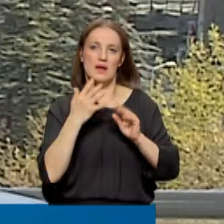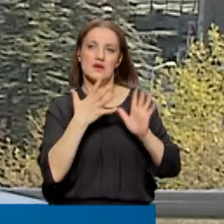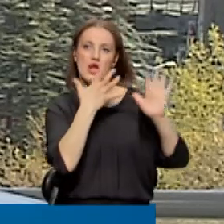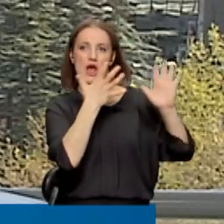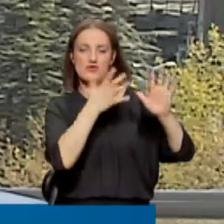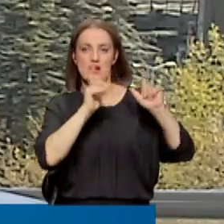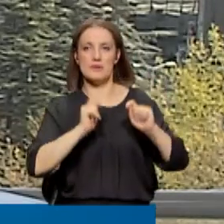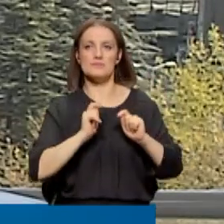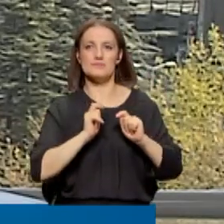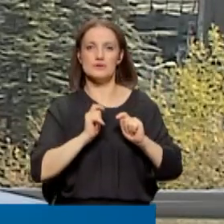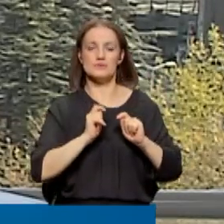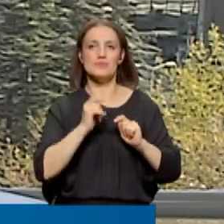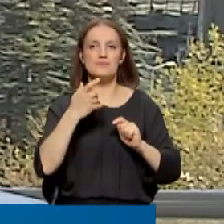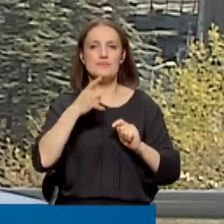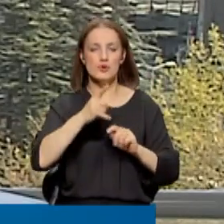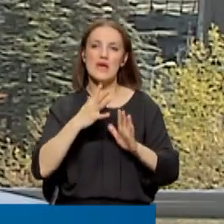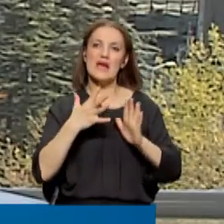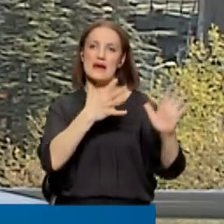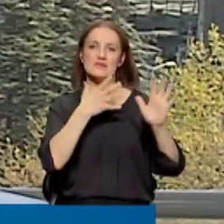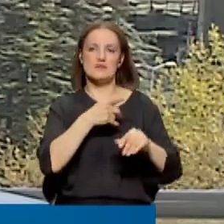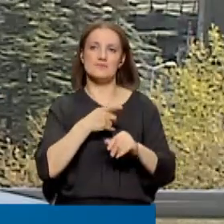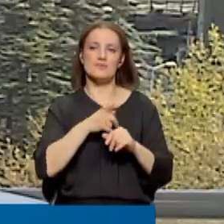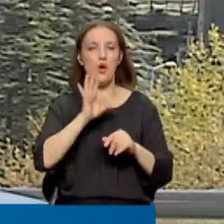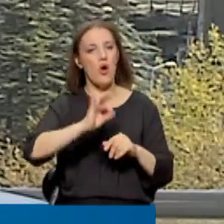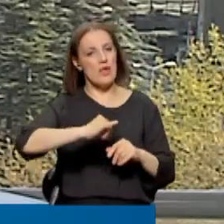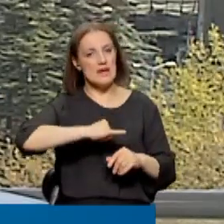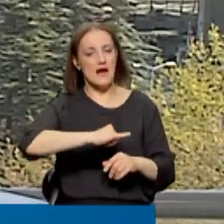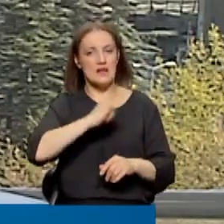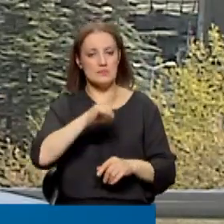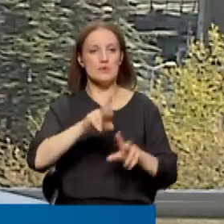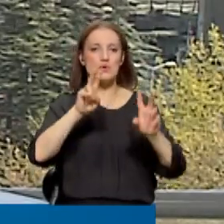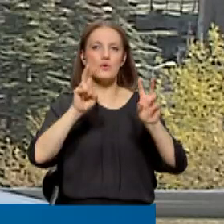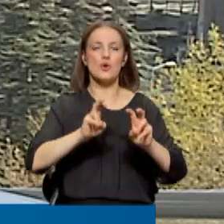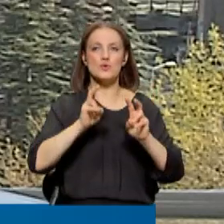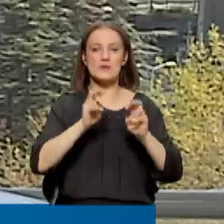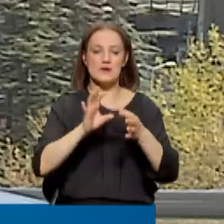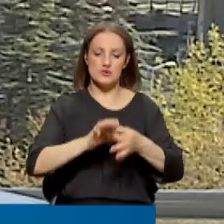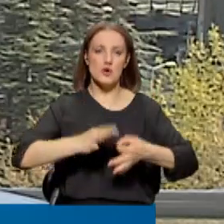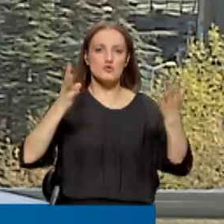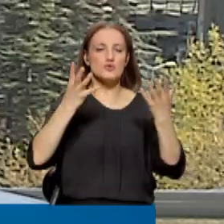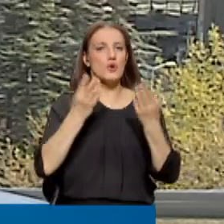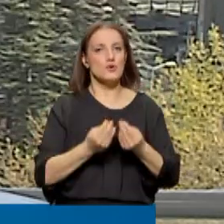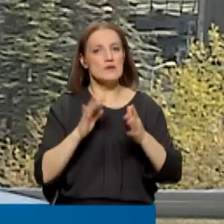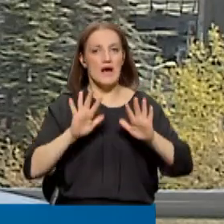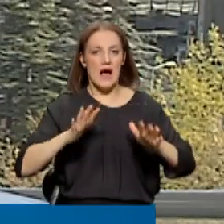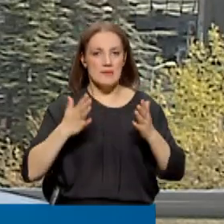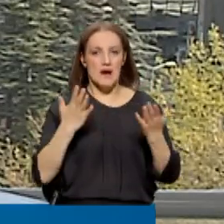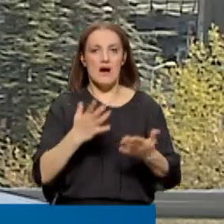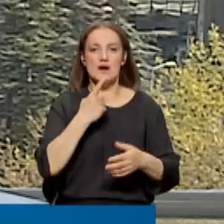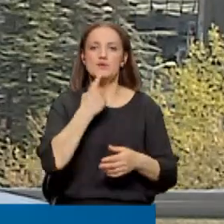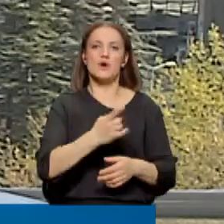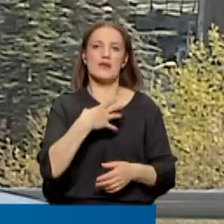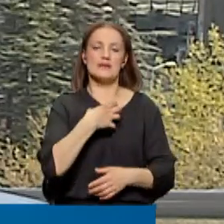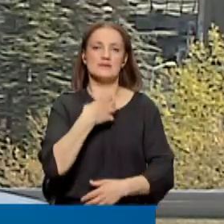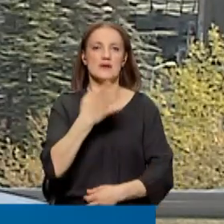Yani bu bir beyin göçü değil, bu bir ihraç. Hani öyle yaklaşırsak bu meseleyi de çözmüş oluruz galiba, diyor